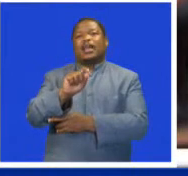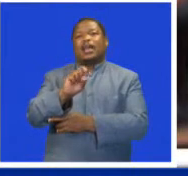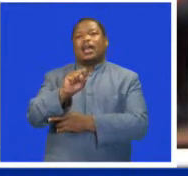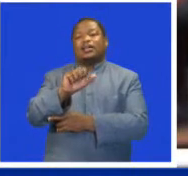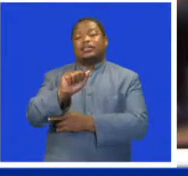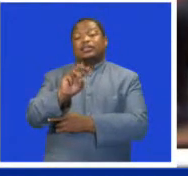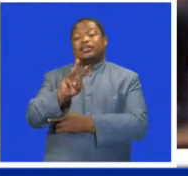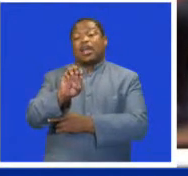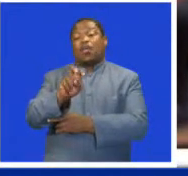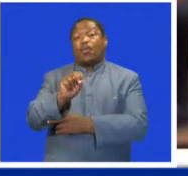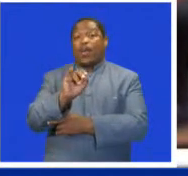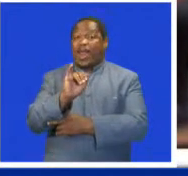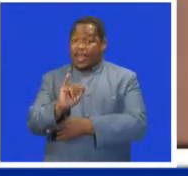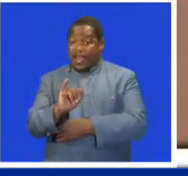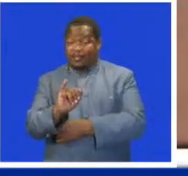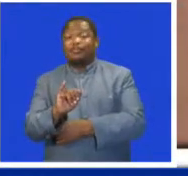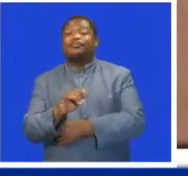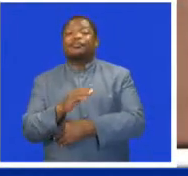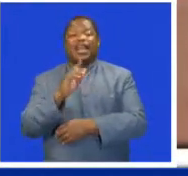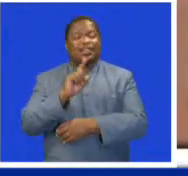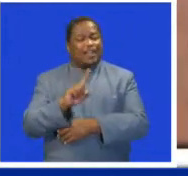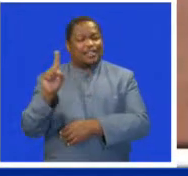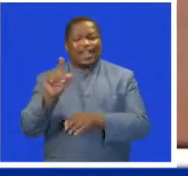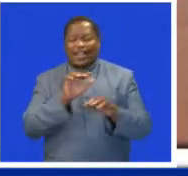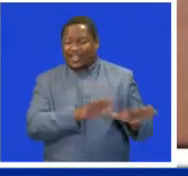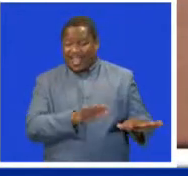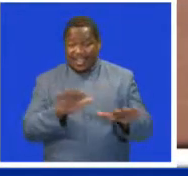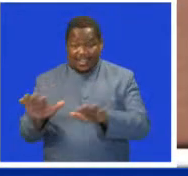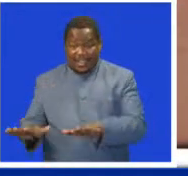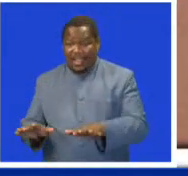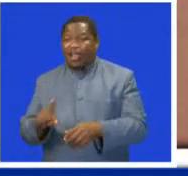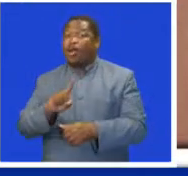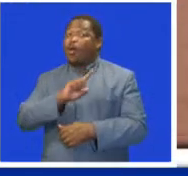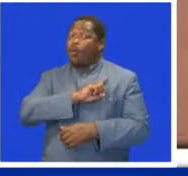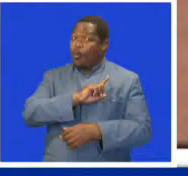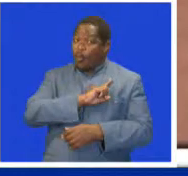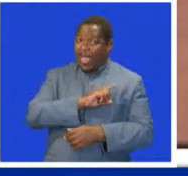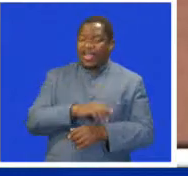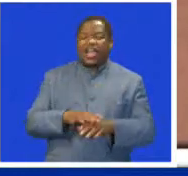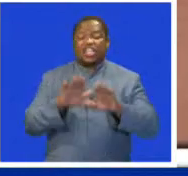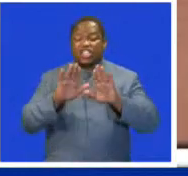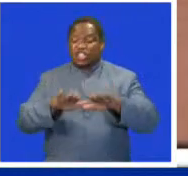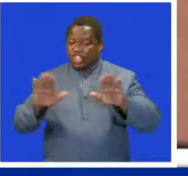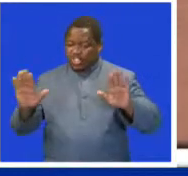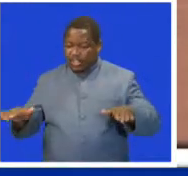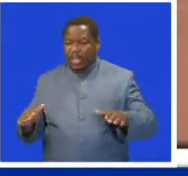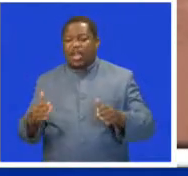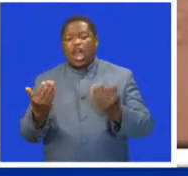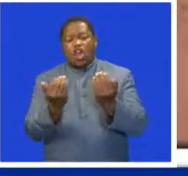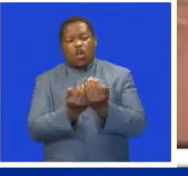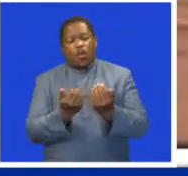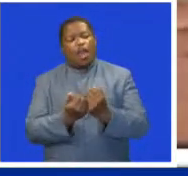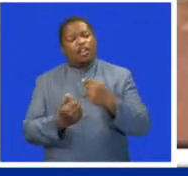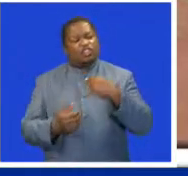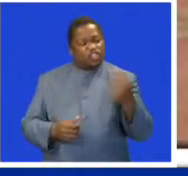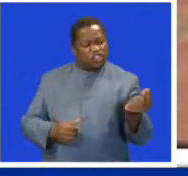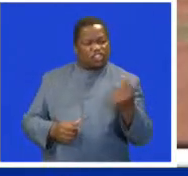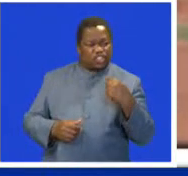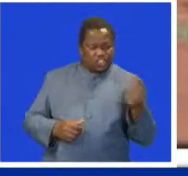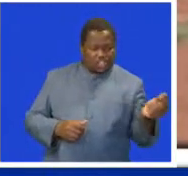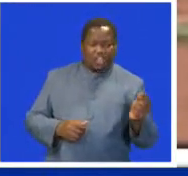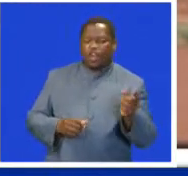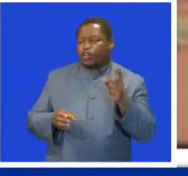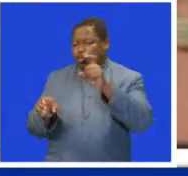ukuthi kunebantwana labafunda kulesikolwa labakhuthalele kulima ligwayele likhulu lokusimo lesesibange ukuthi